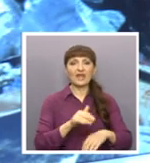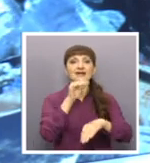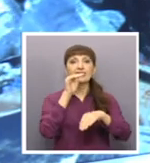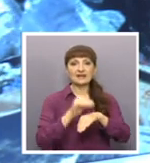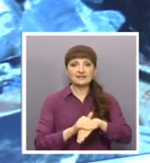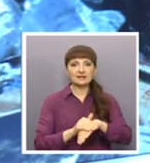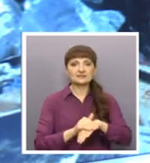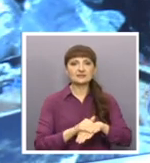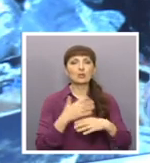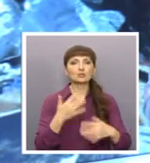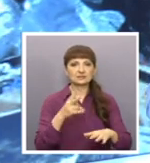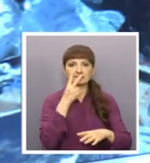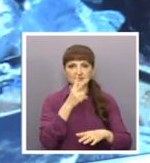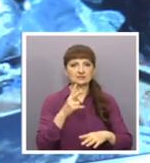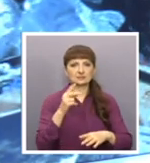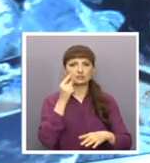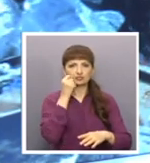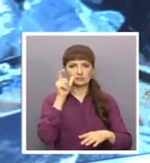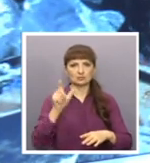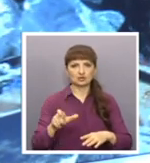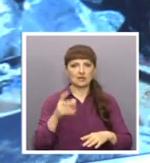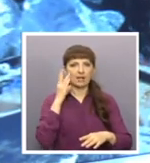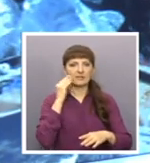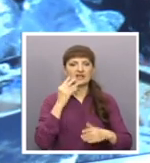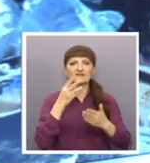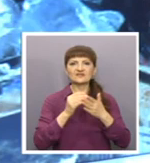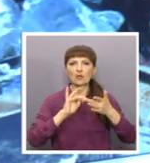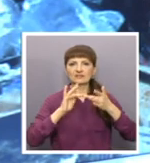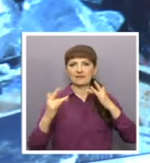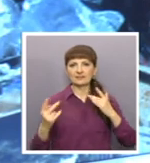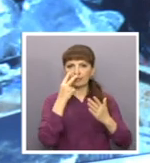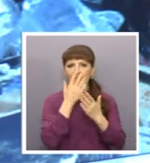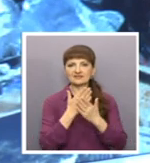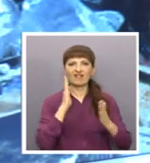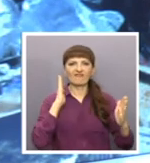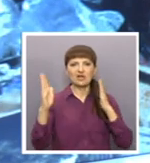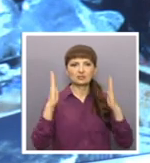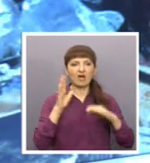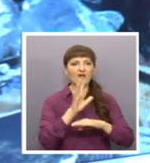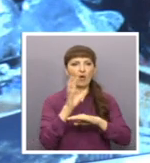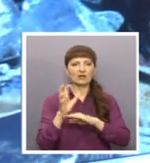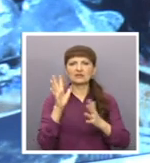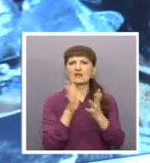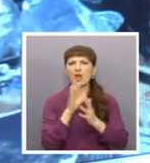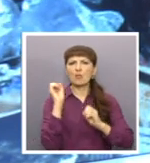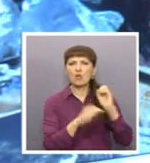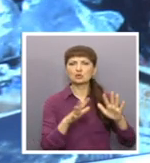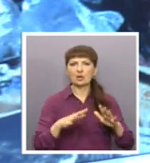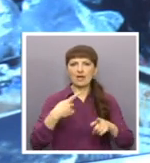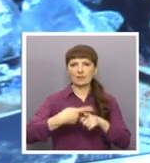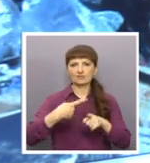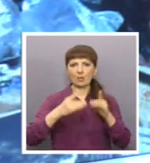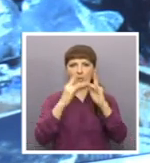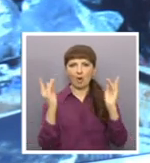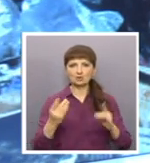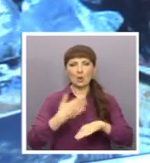Доказательством служит публикация одного алматинца. Он выложил в своей странице в Фейсбуке фотографию с кучей мусора на пешеходном мосту